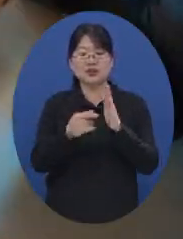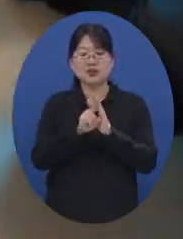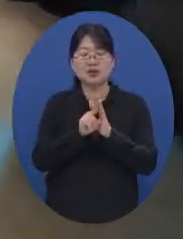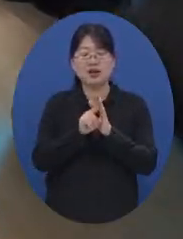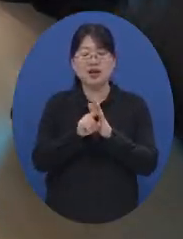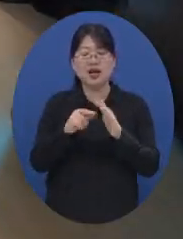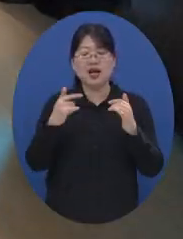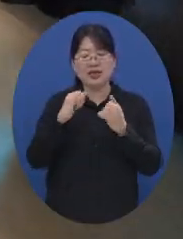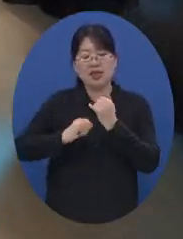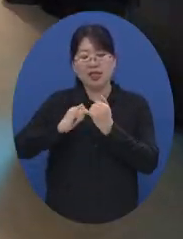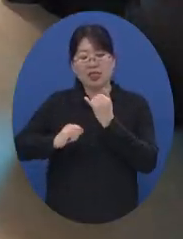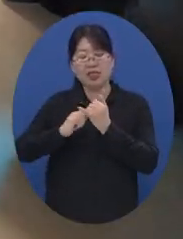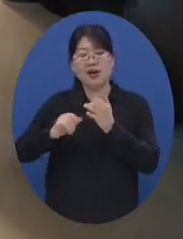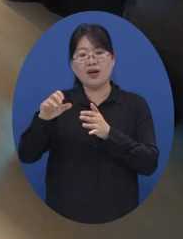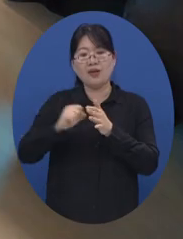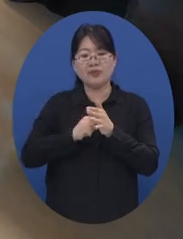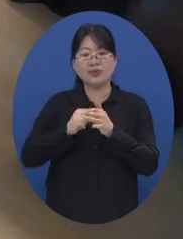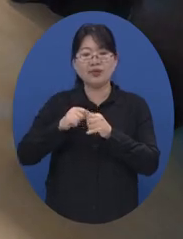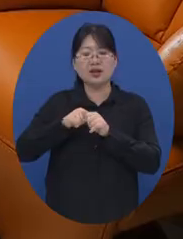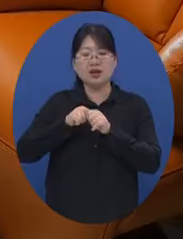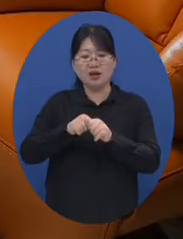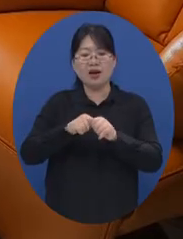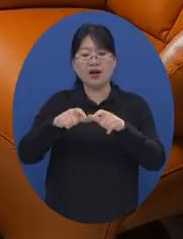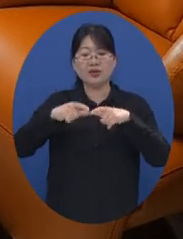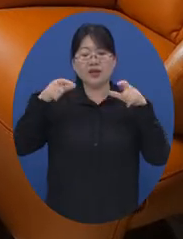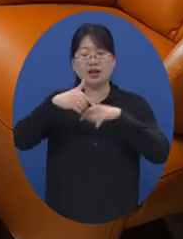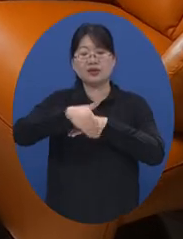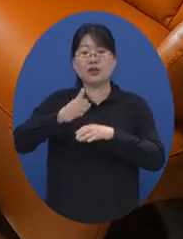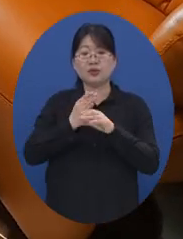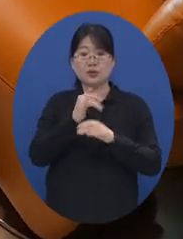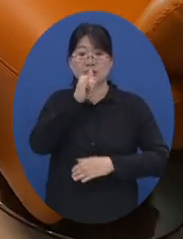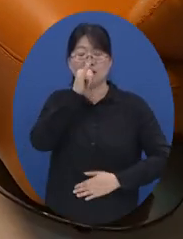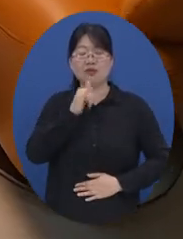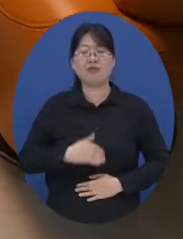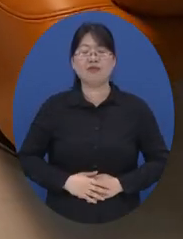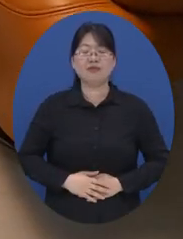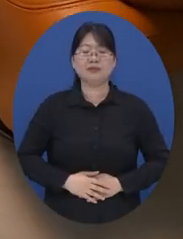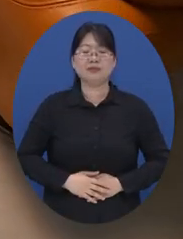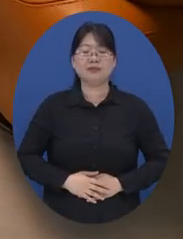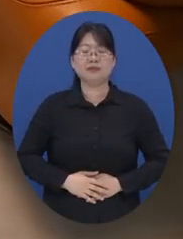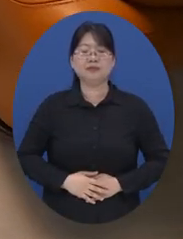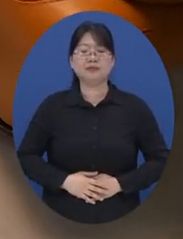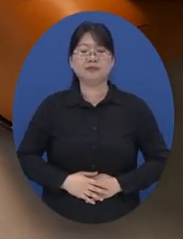체납자의 동산 압류를 확대할 계획입니다. 경기 CCTV 최창순입니다.